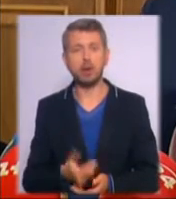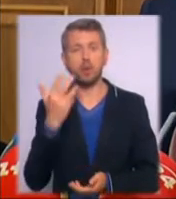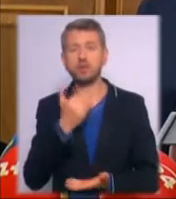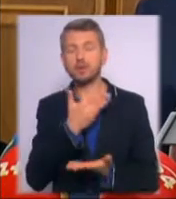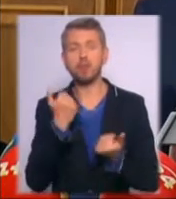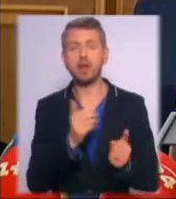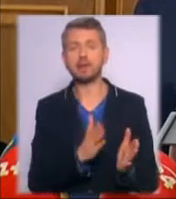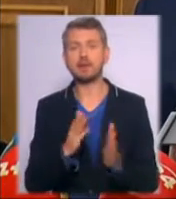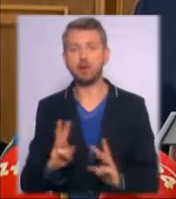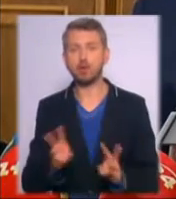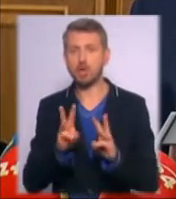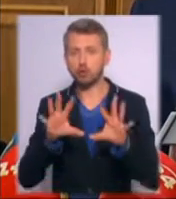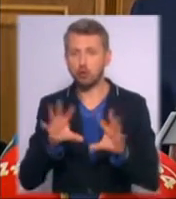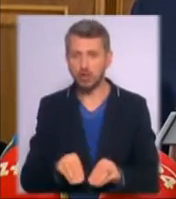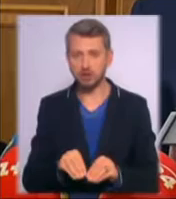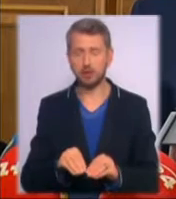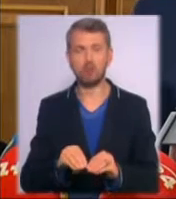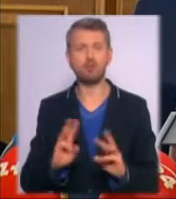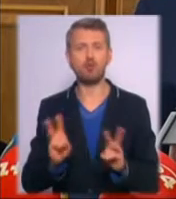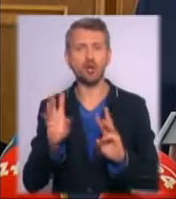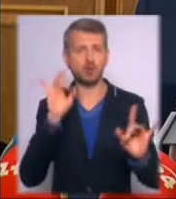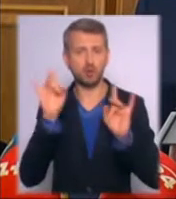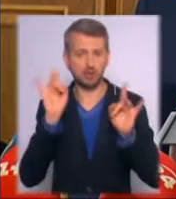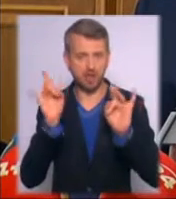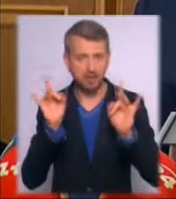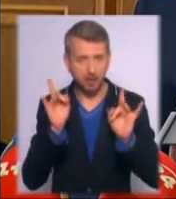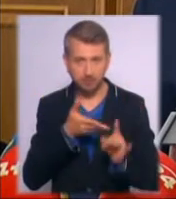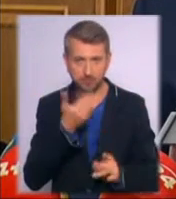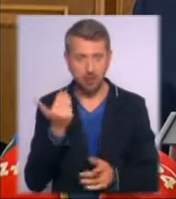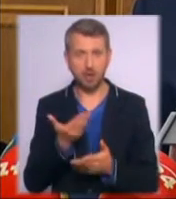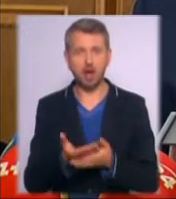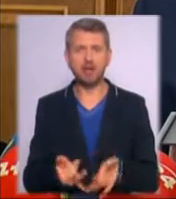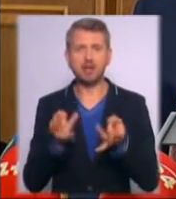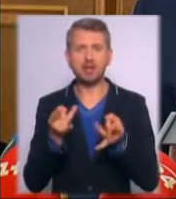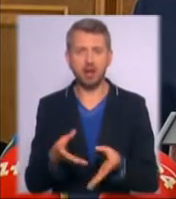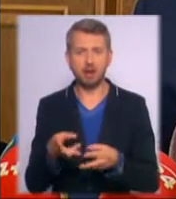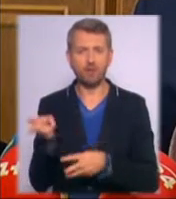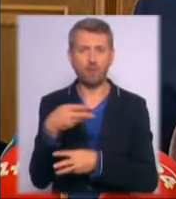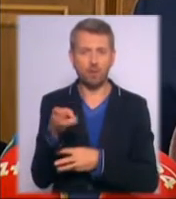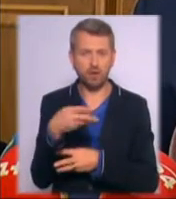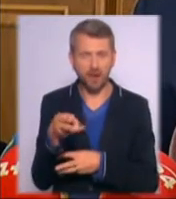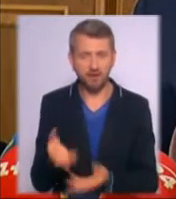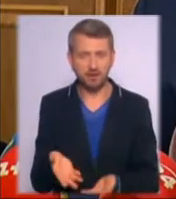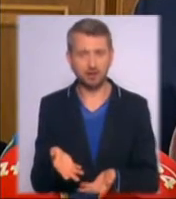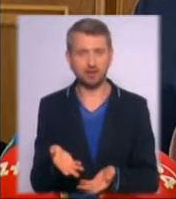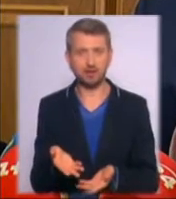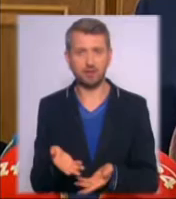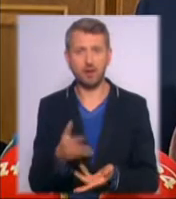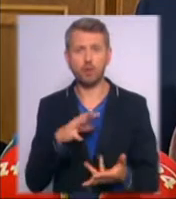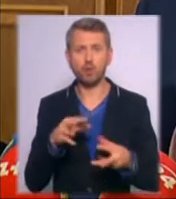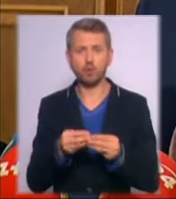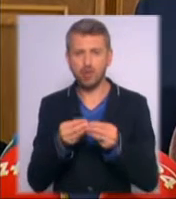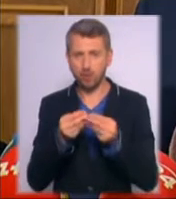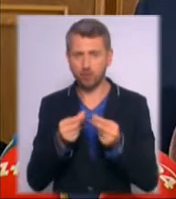пожаротушіння, пожежної сигналізації, елементарних вогнегасників, продукти розпаду під